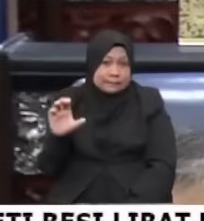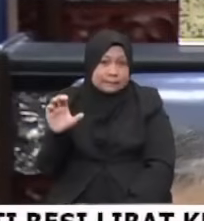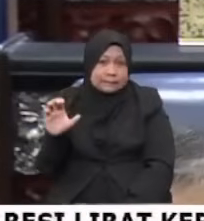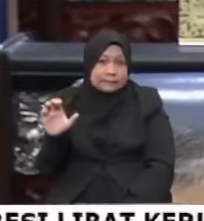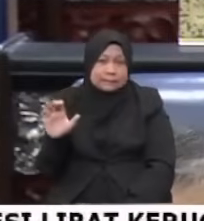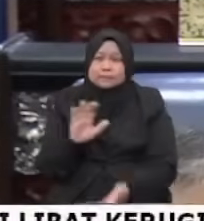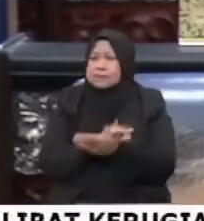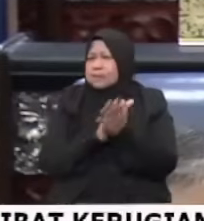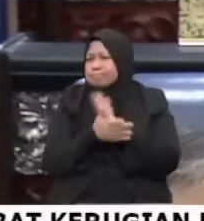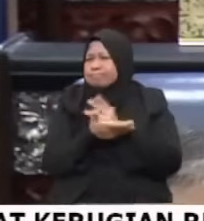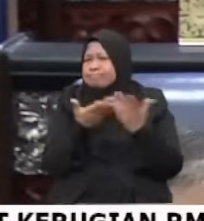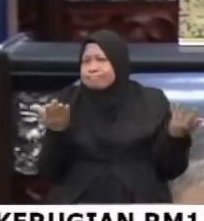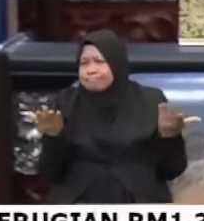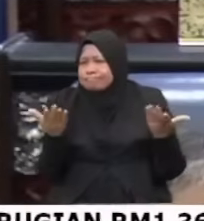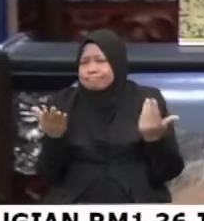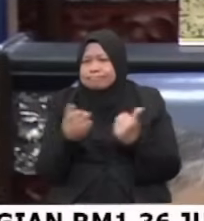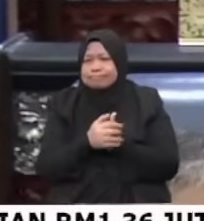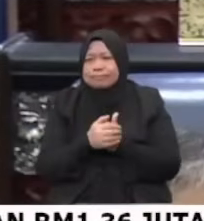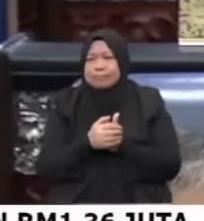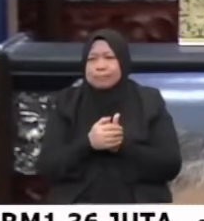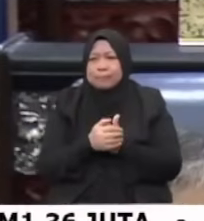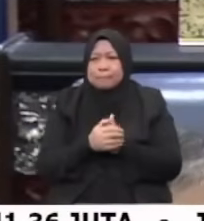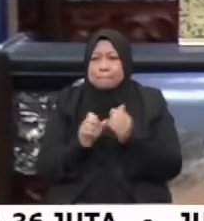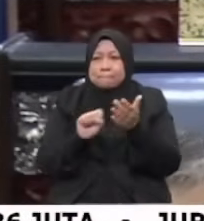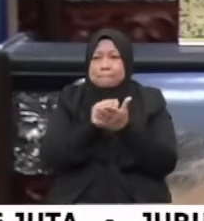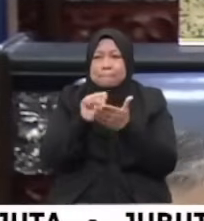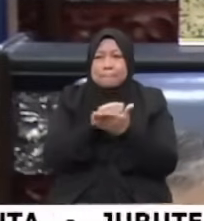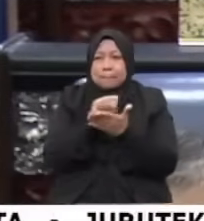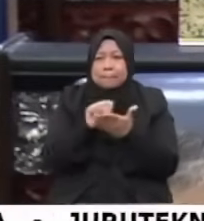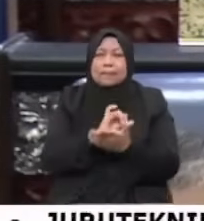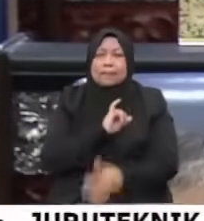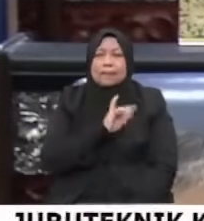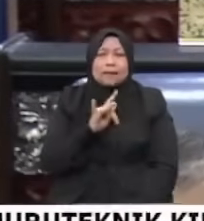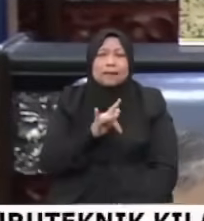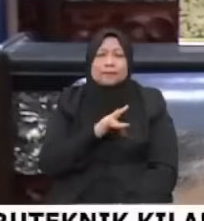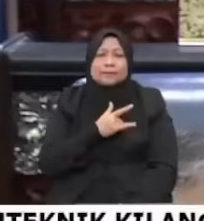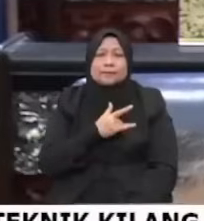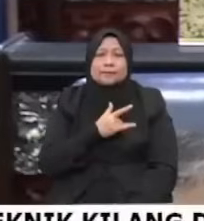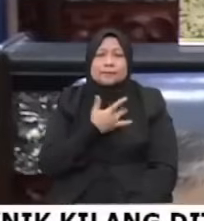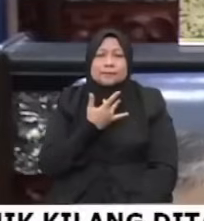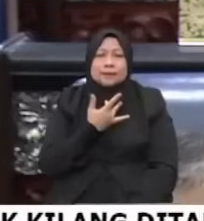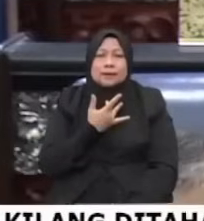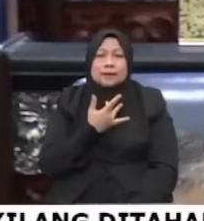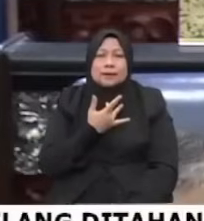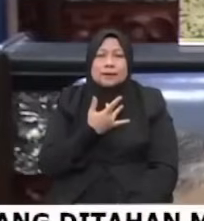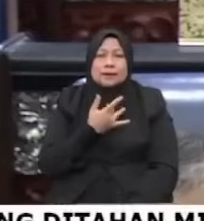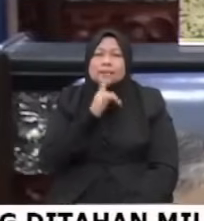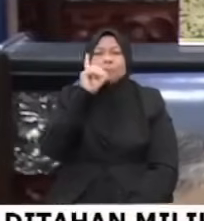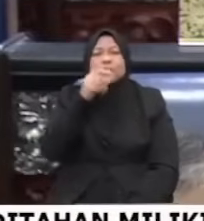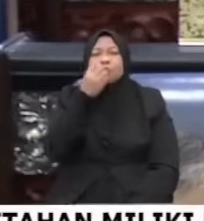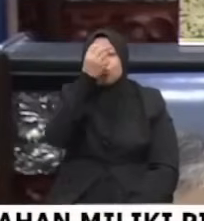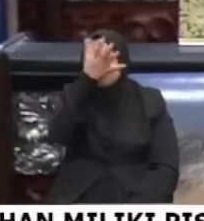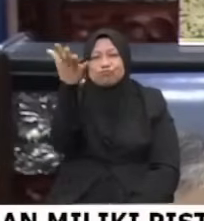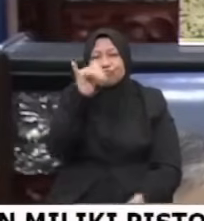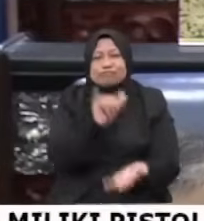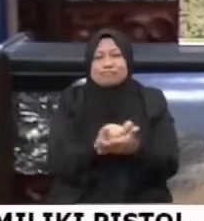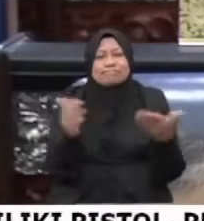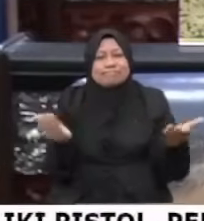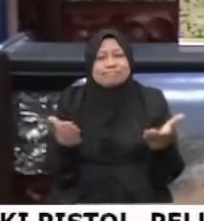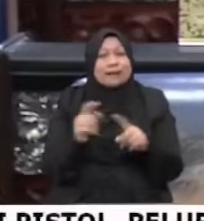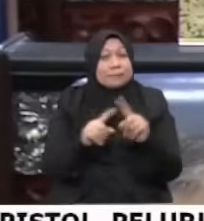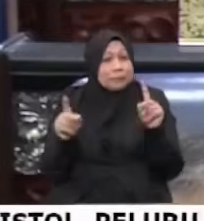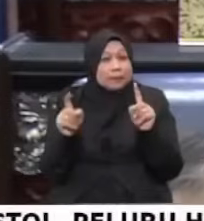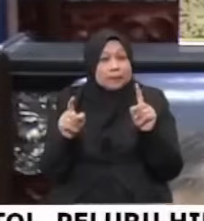unsur-unsur dalam penyiasatan itu saya rasa tidak harus di dikemukakan di sini